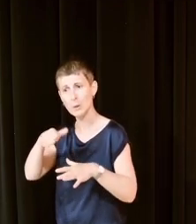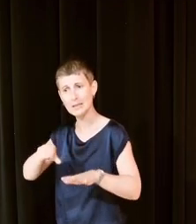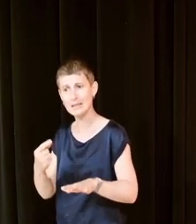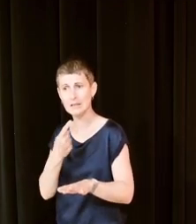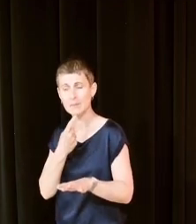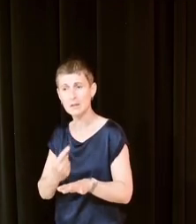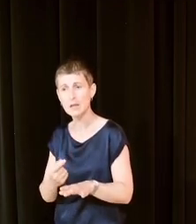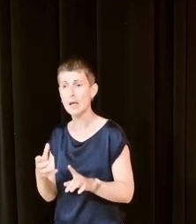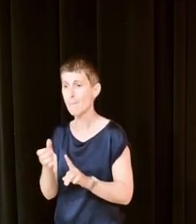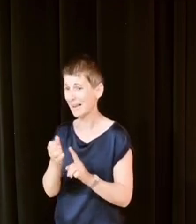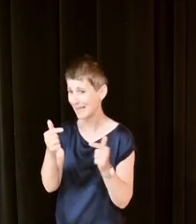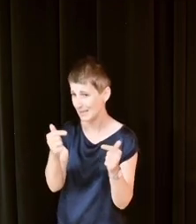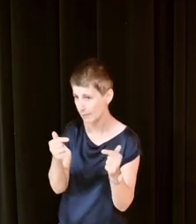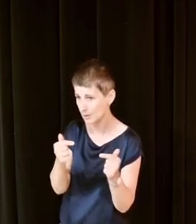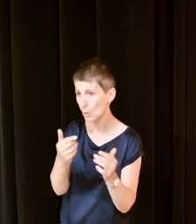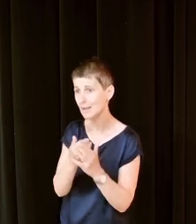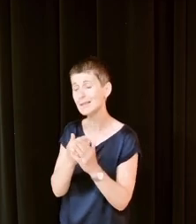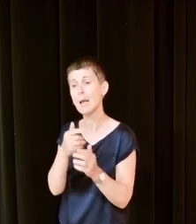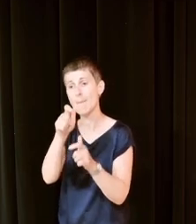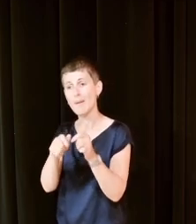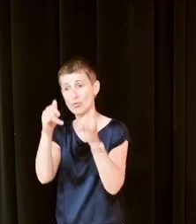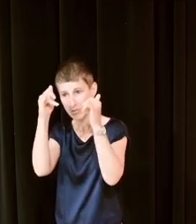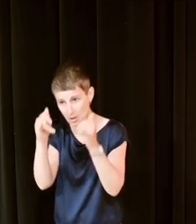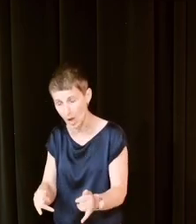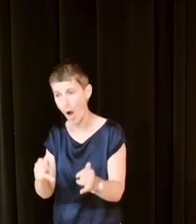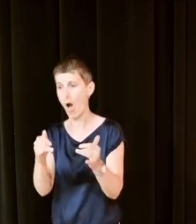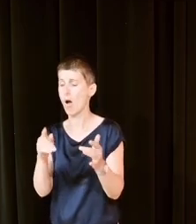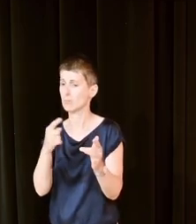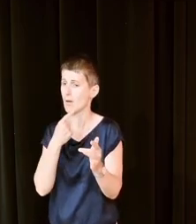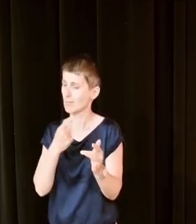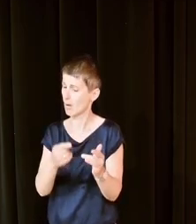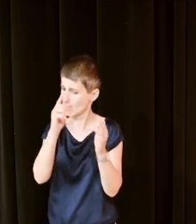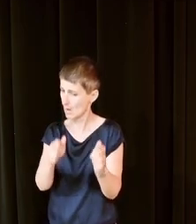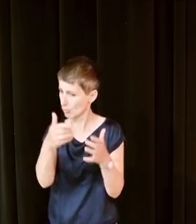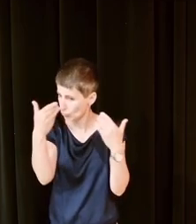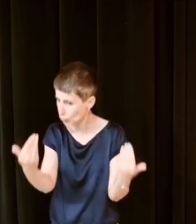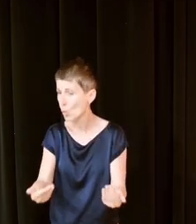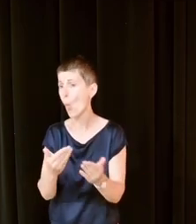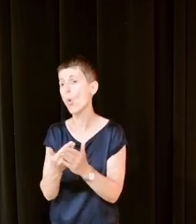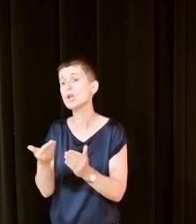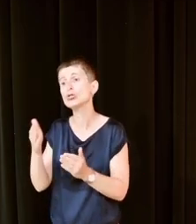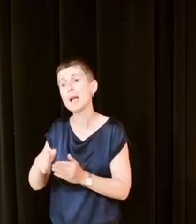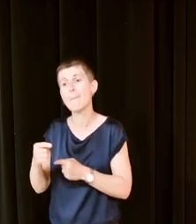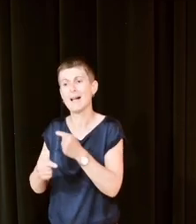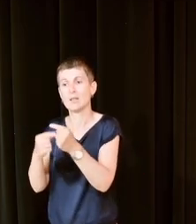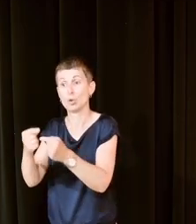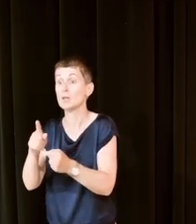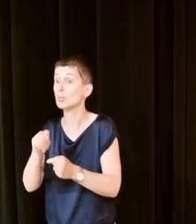des Menschen und sieht das Sterben als normalen Prozess an. Sie will den Tod weder